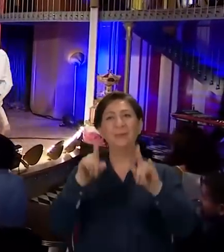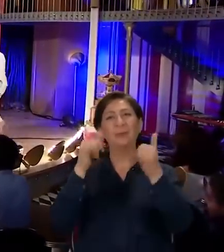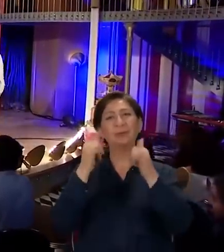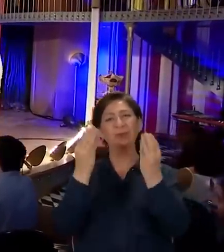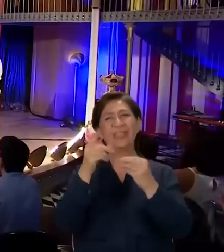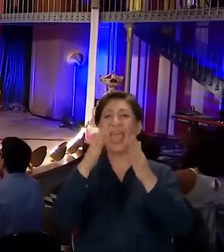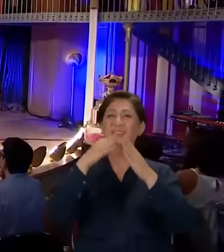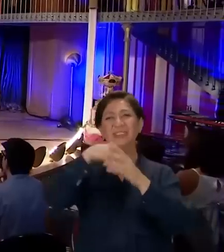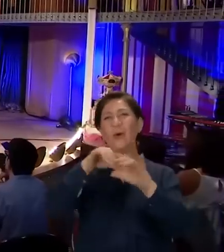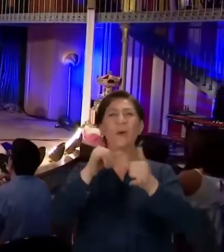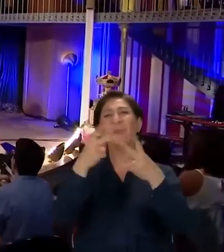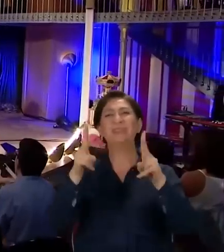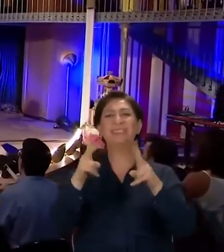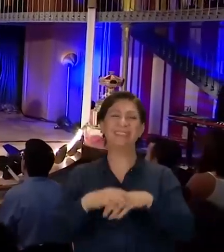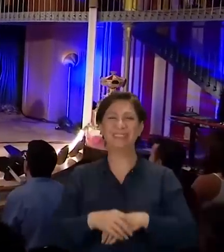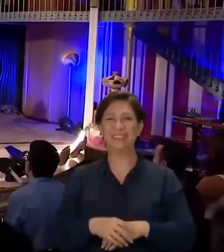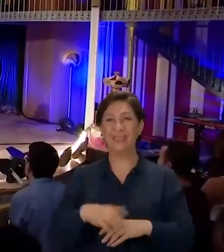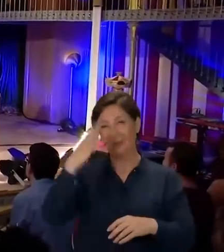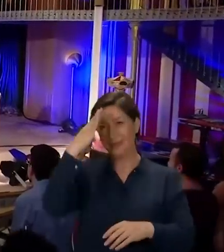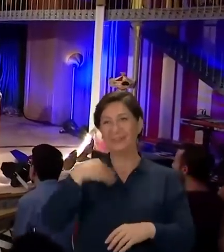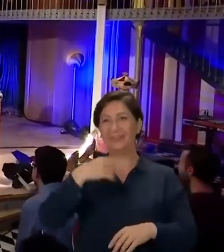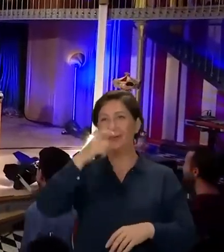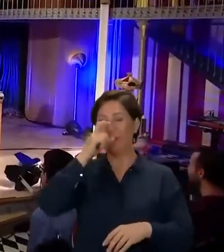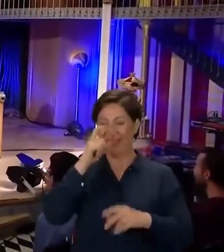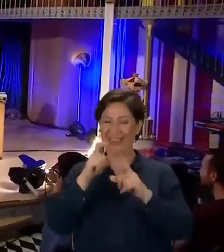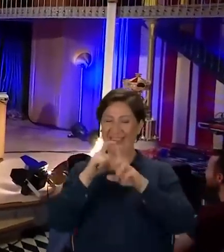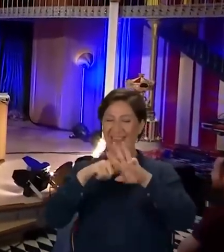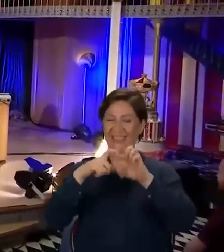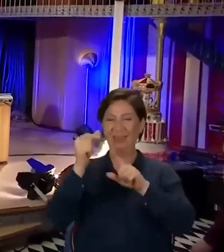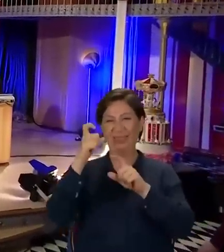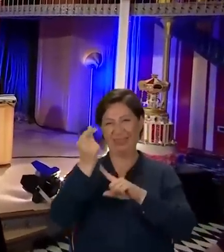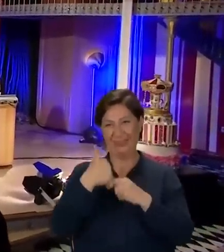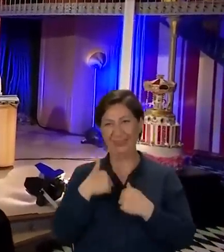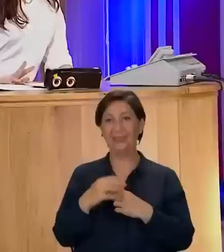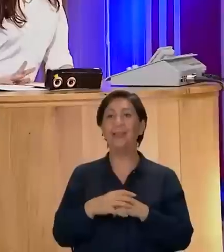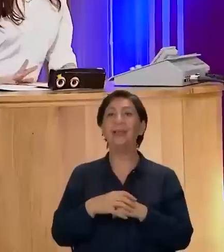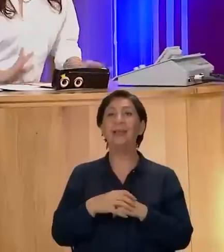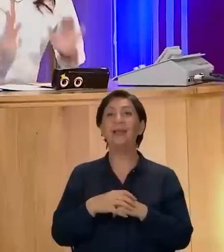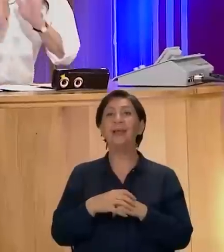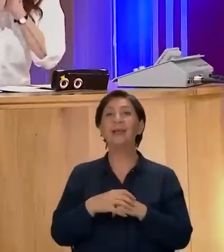siz de evinizde oynayabilirsiniz. Merhaba, ben Okan Derici diye. Evet.